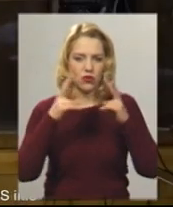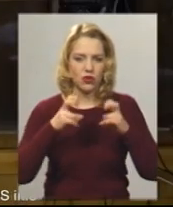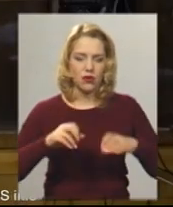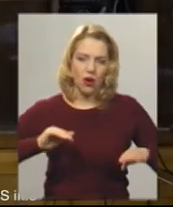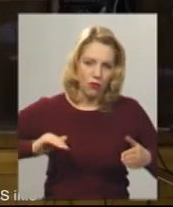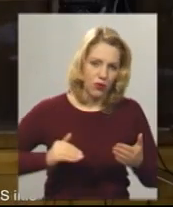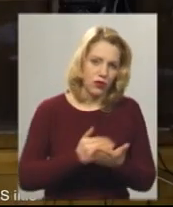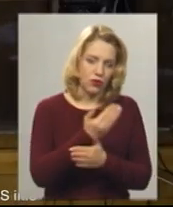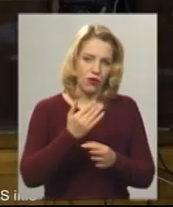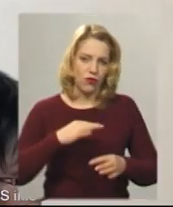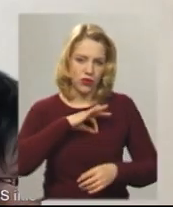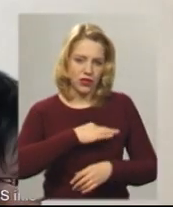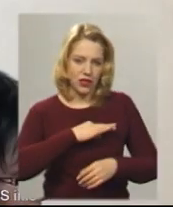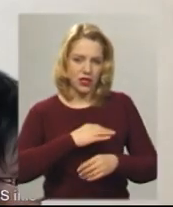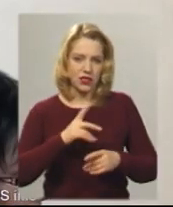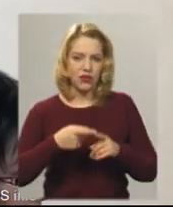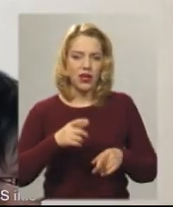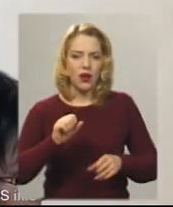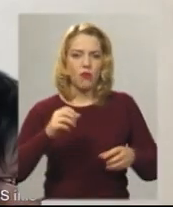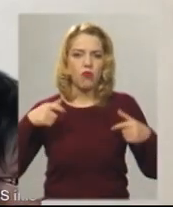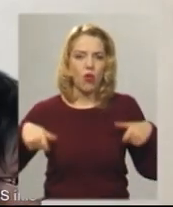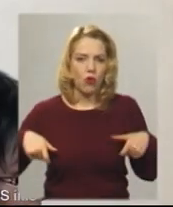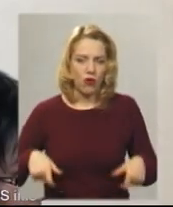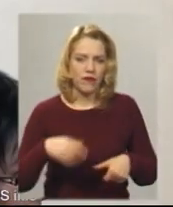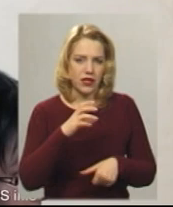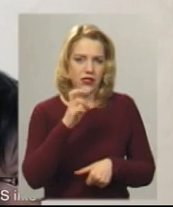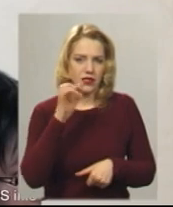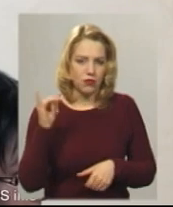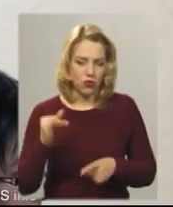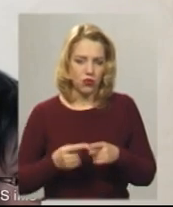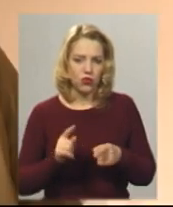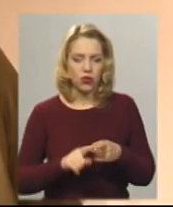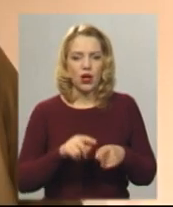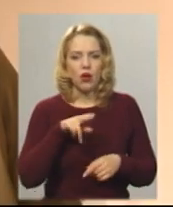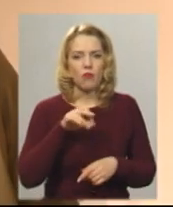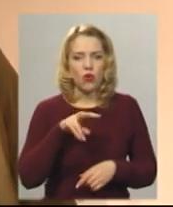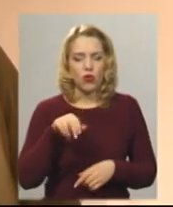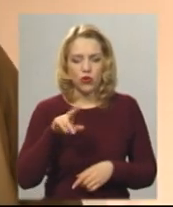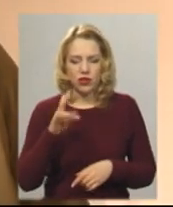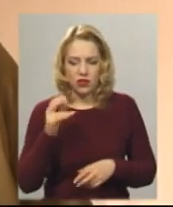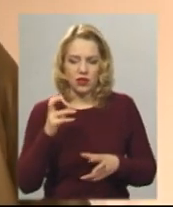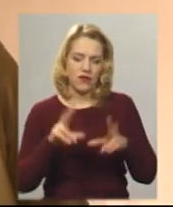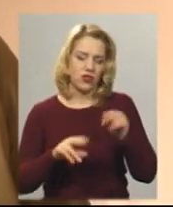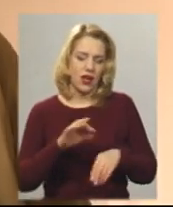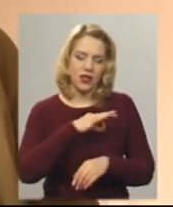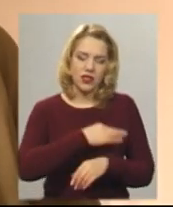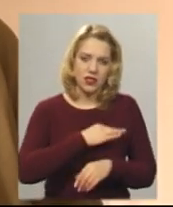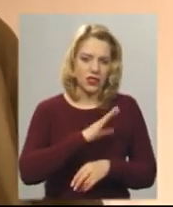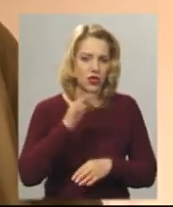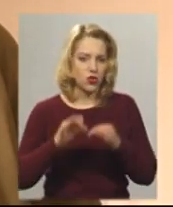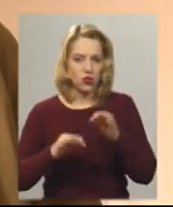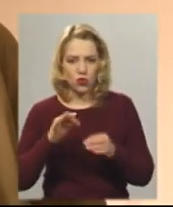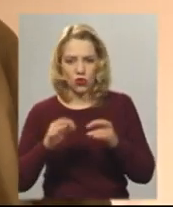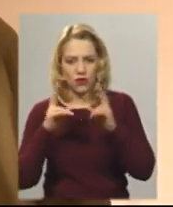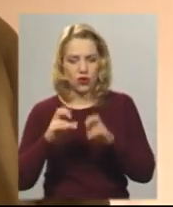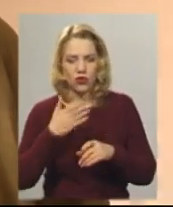слідство у справі полковника СБУ. Травмований під час стрілянини під стінами СБУ Хмельниччини Олександр Полудніцин вважає, ні слідство, ні судовий розгляд не затримується.